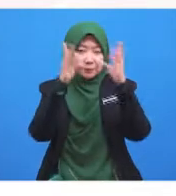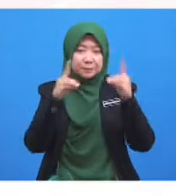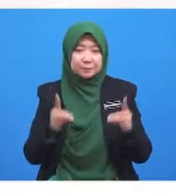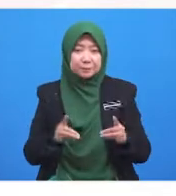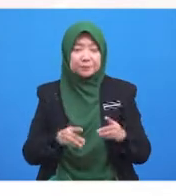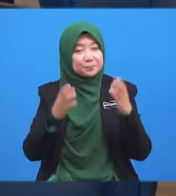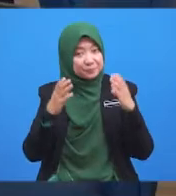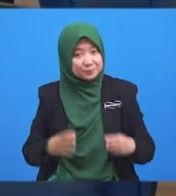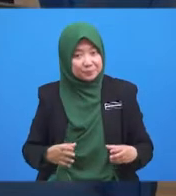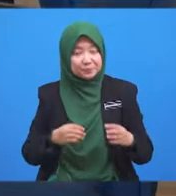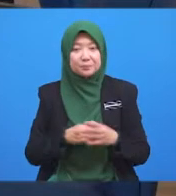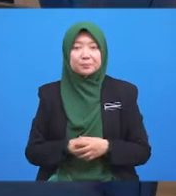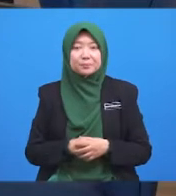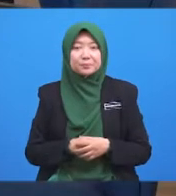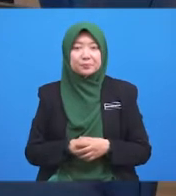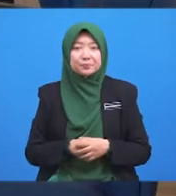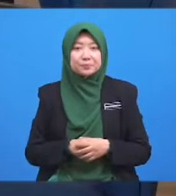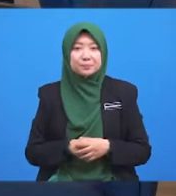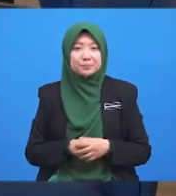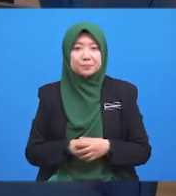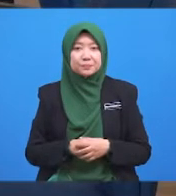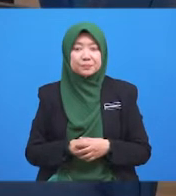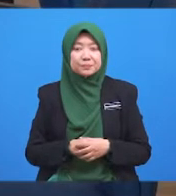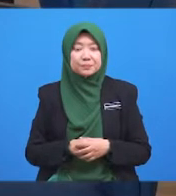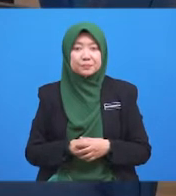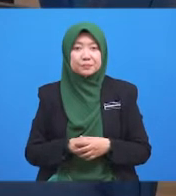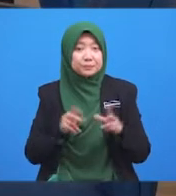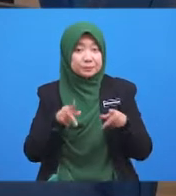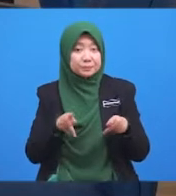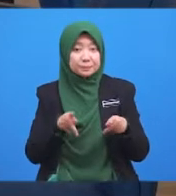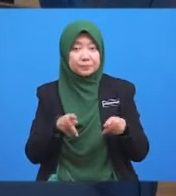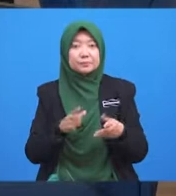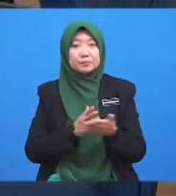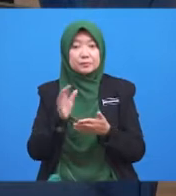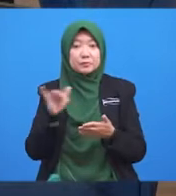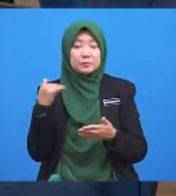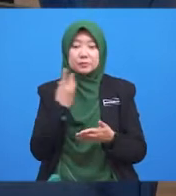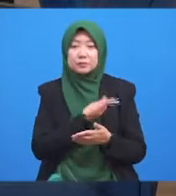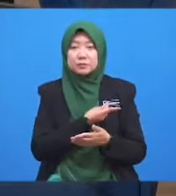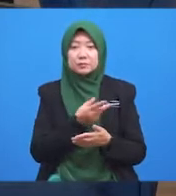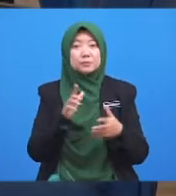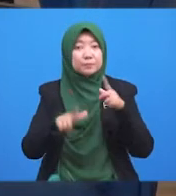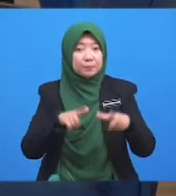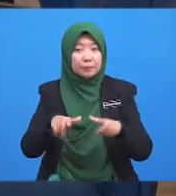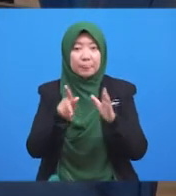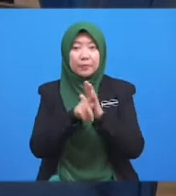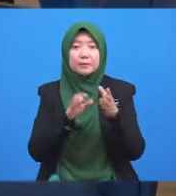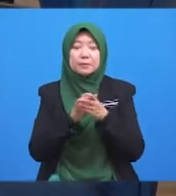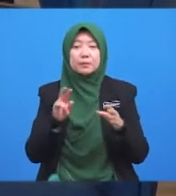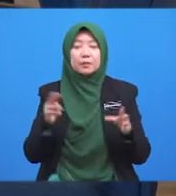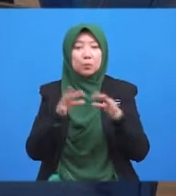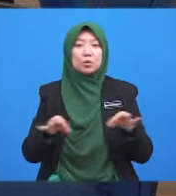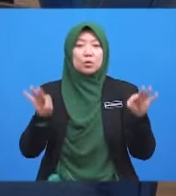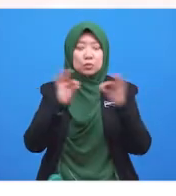pelanggan. Perhatian kepada pelajar. Seterusnya, kita akan ke langkah keselamatan yang penting